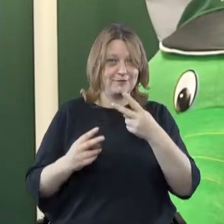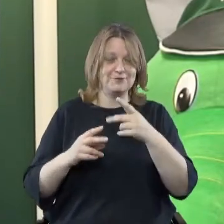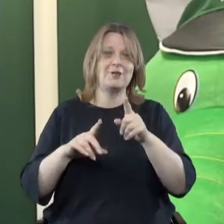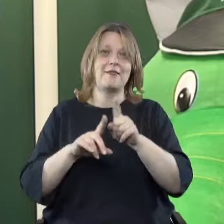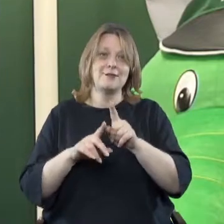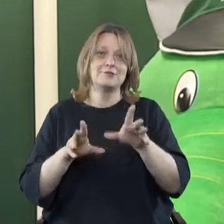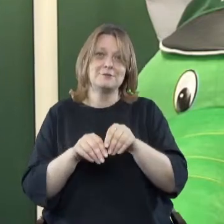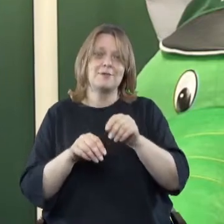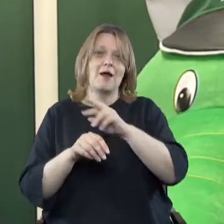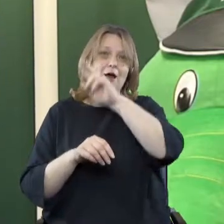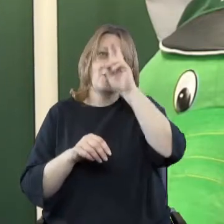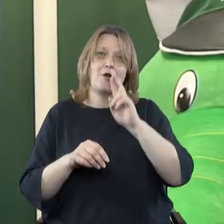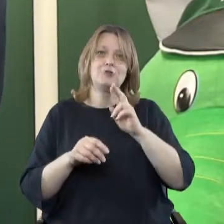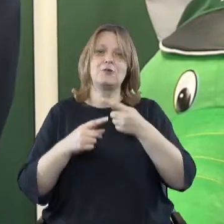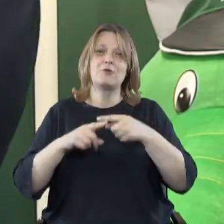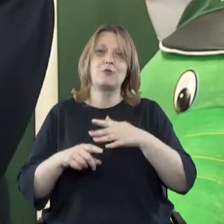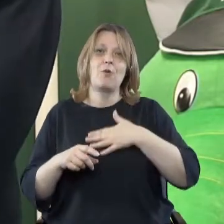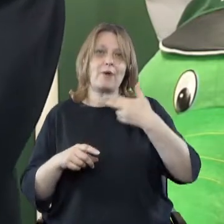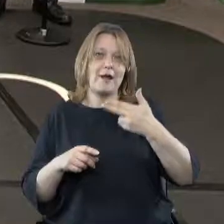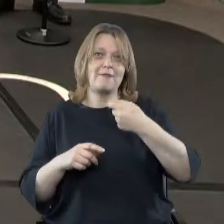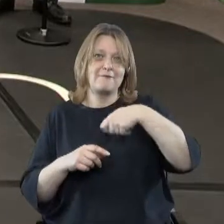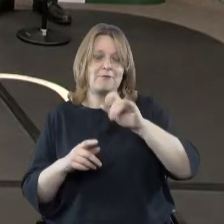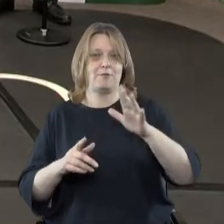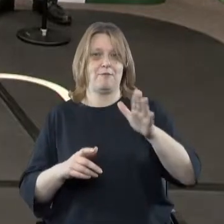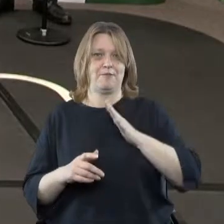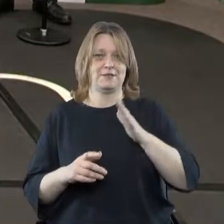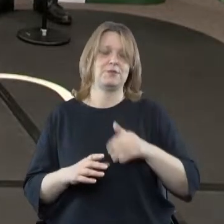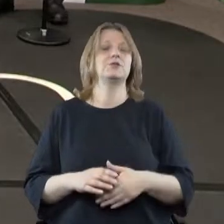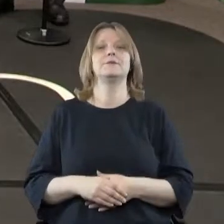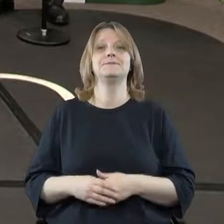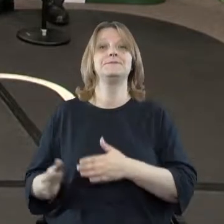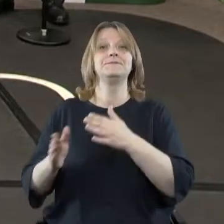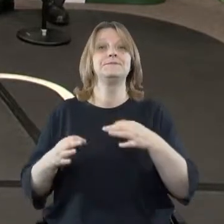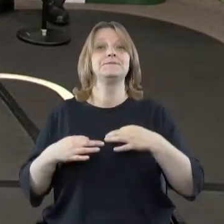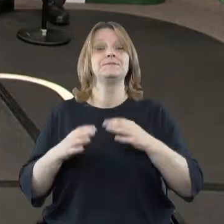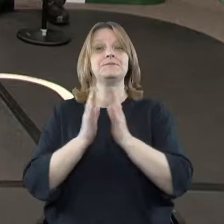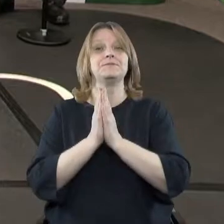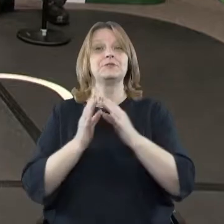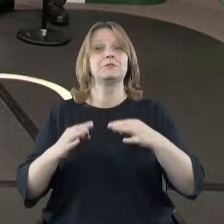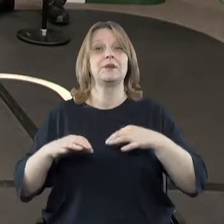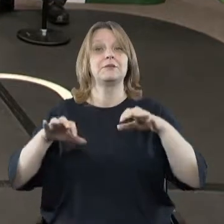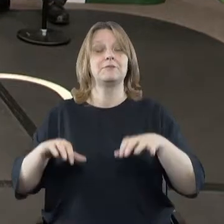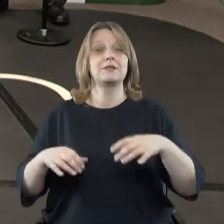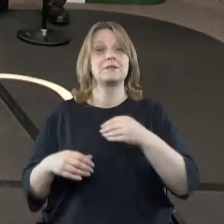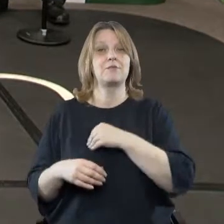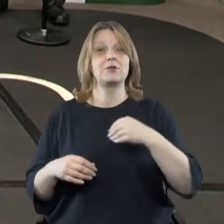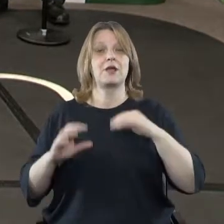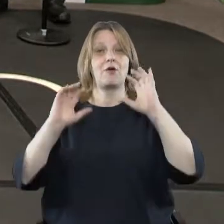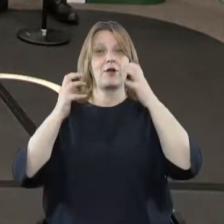z rodzicami na krótki weekend. Wszystkiego dobrego. Dziękuję bardzo. Dziękuję panie ministrze i poproszę panią prezes Polskiego Radia, panią Agnieszkę